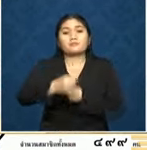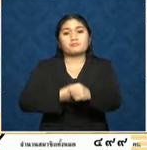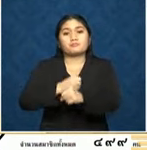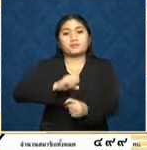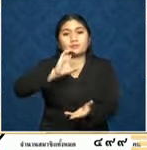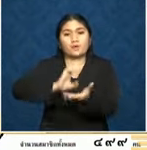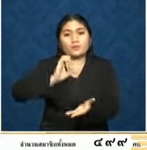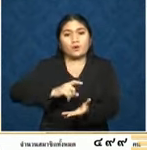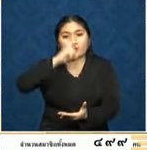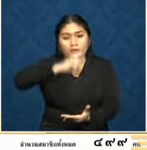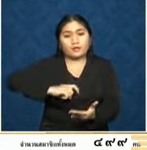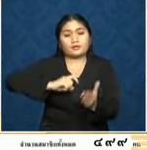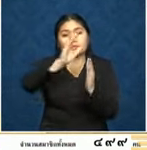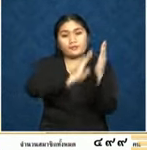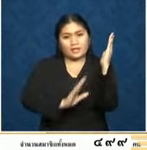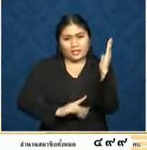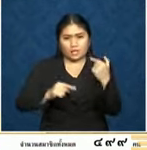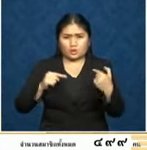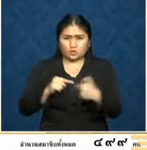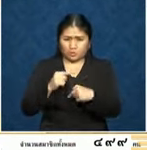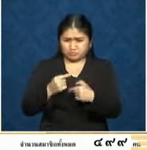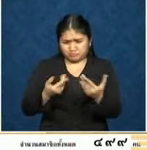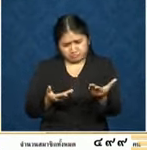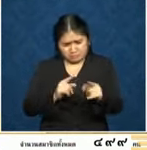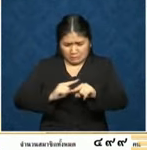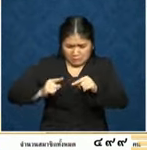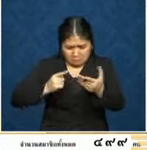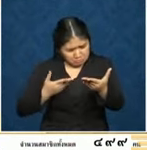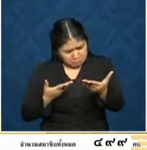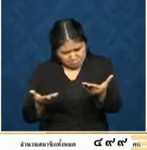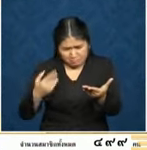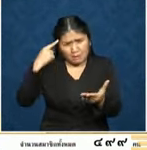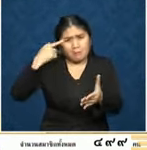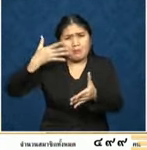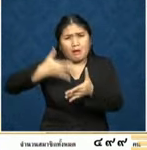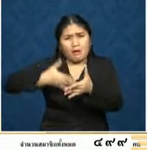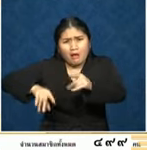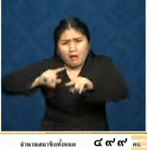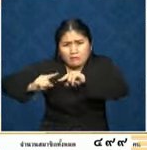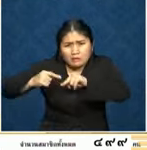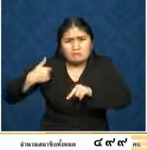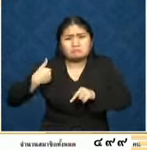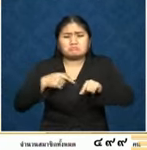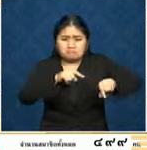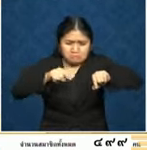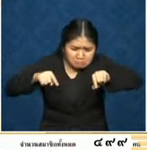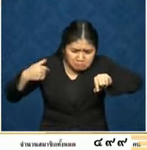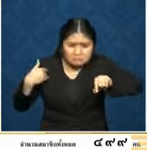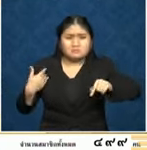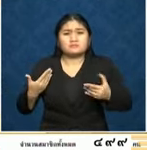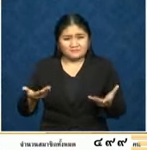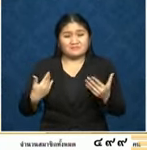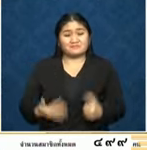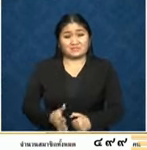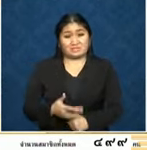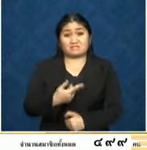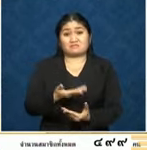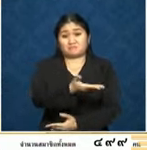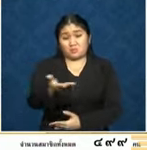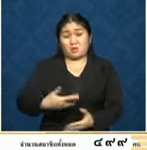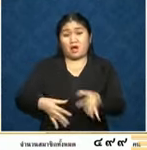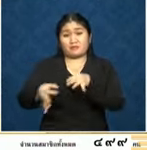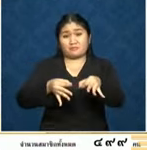ไทยของเราเนี่ยมันไม่สามารถแสดงศักยภาพได้แท้จริงมันมีปัญหาหลายจุดหลายส่วนนะครับอย่างที่เพื่อนสมาชิกหลายฝ่ายได้อ